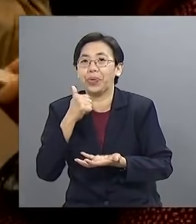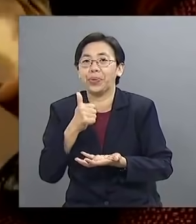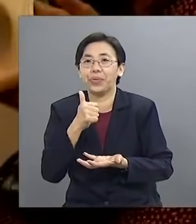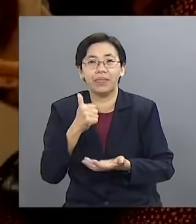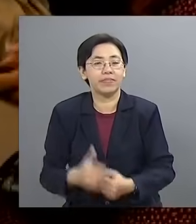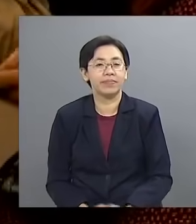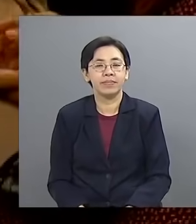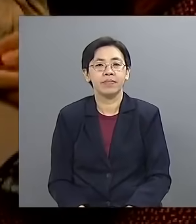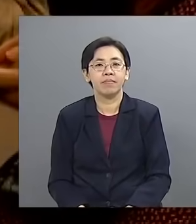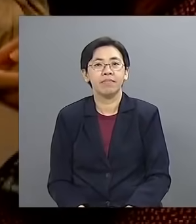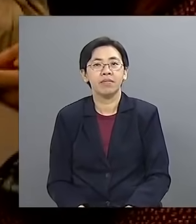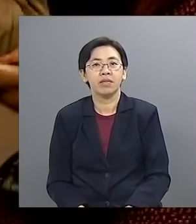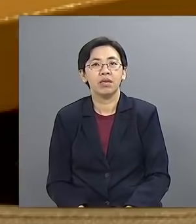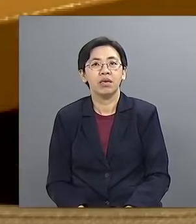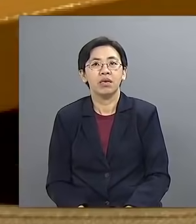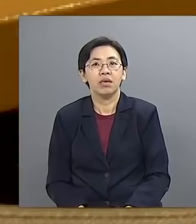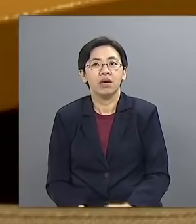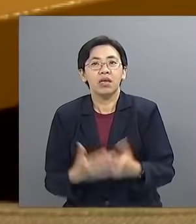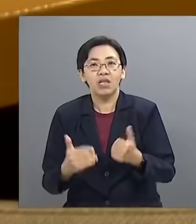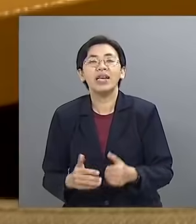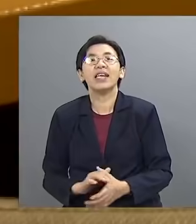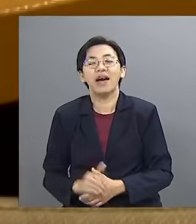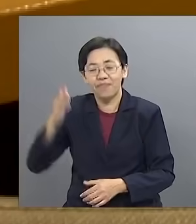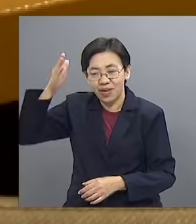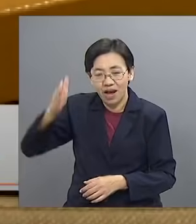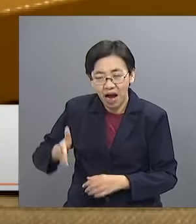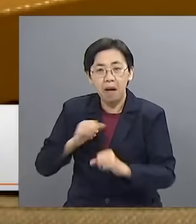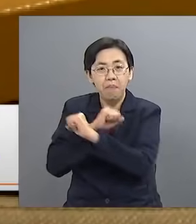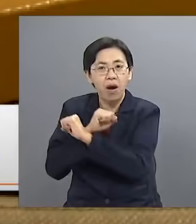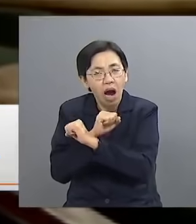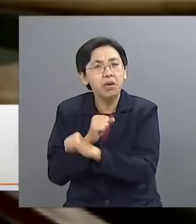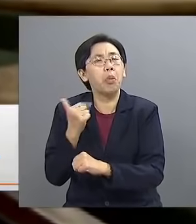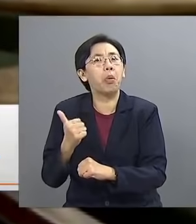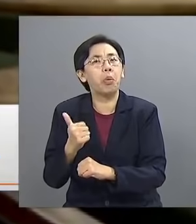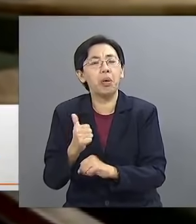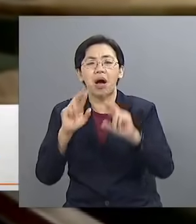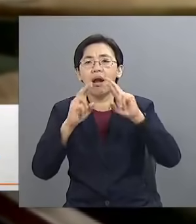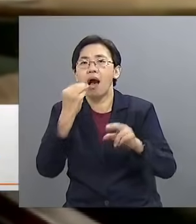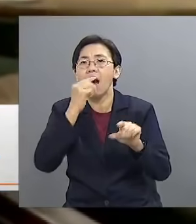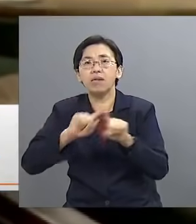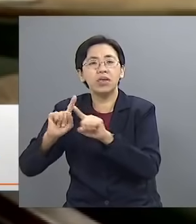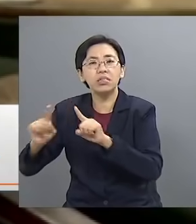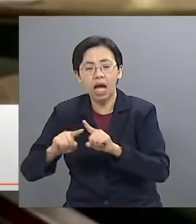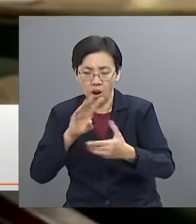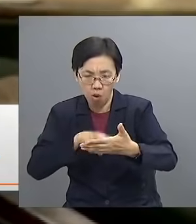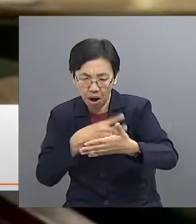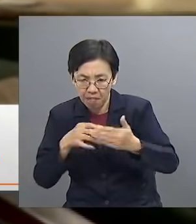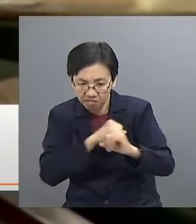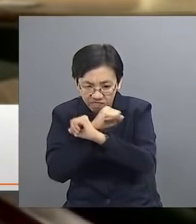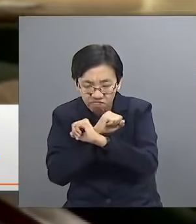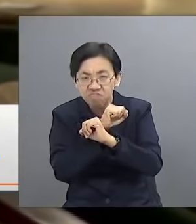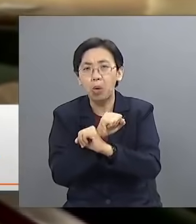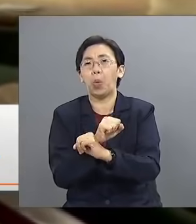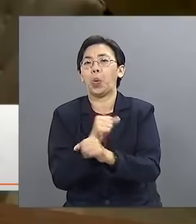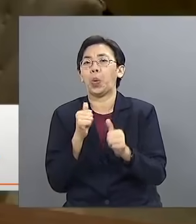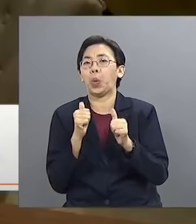มเพียงตั้งแนวป้องกันกับเชื้อโรคที่เรามองไม่เห็นแต่ร้านอาหารหลายร้านต่างมีมาตรการป้องกันอย่างมีประสิทธิภ